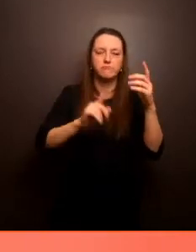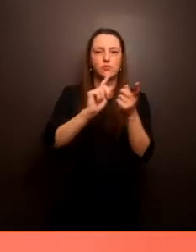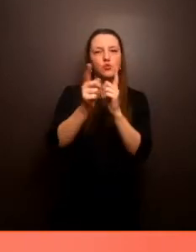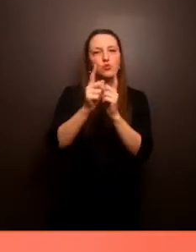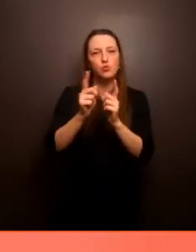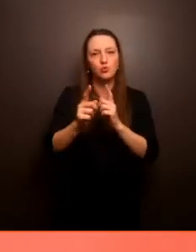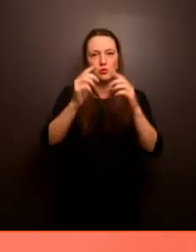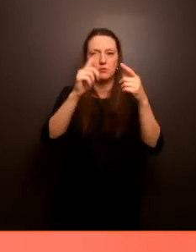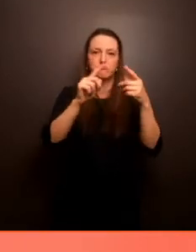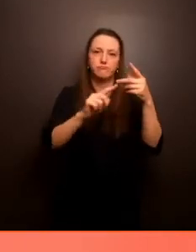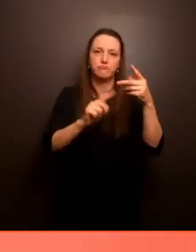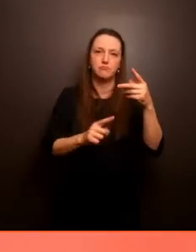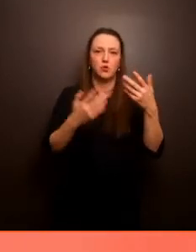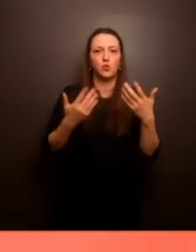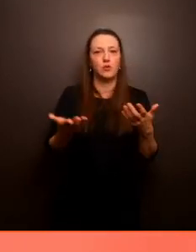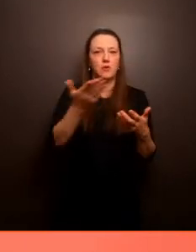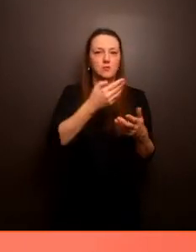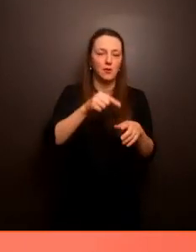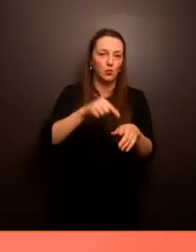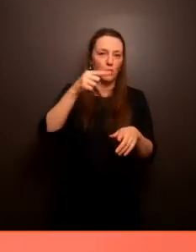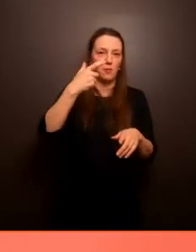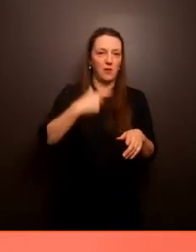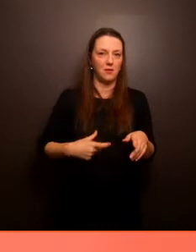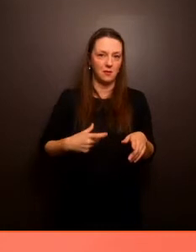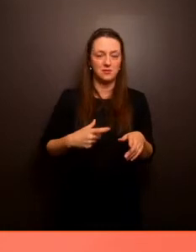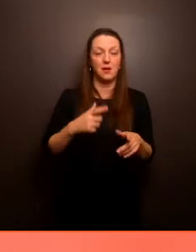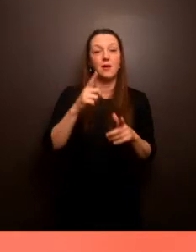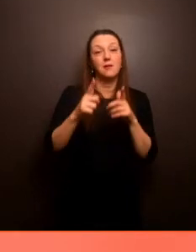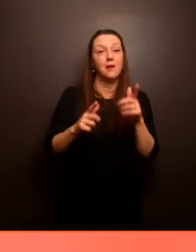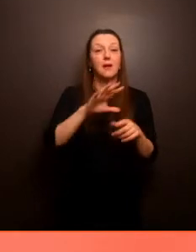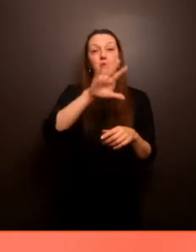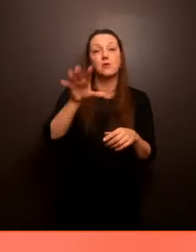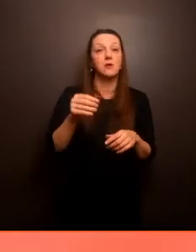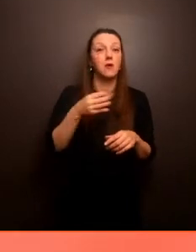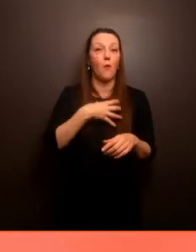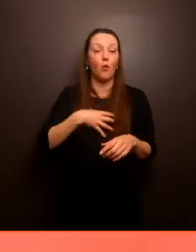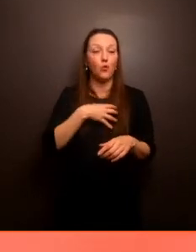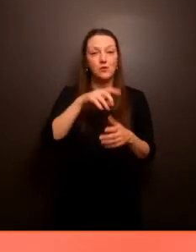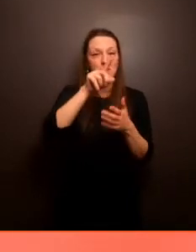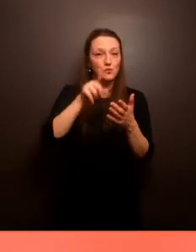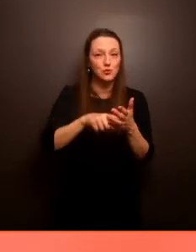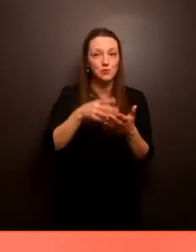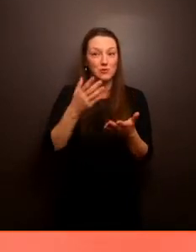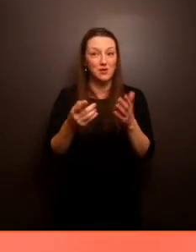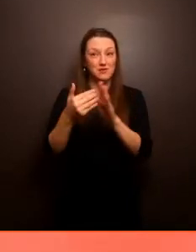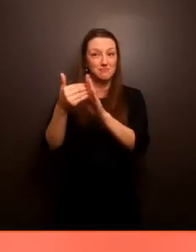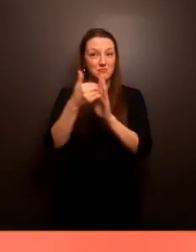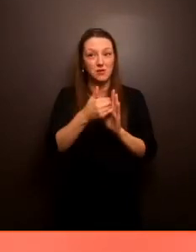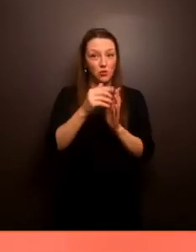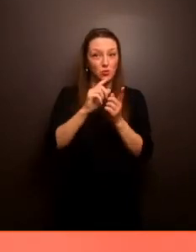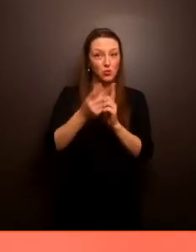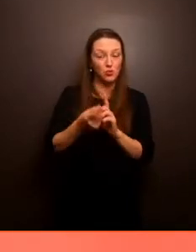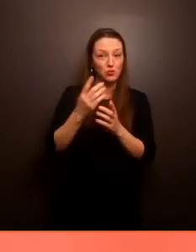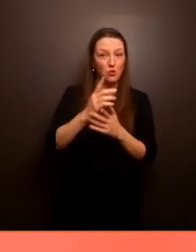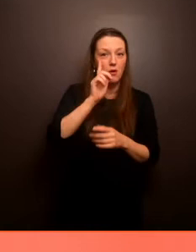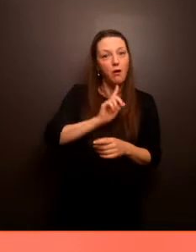me tunneme ennast nende muutuste keskel? Ja tegelikult võib-olla üks olulisem küsimus on see, et kas need muutused on ajutised nähtused,